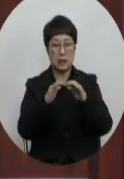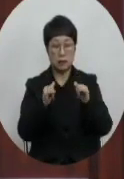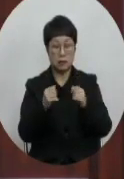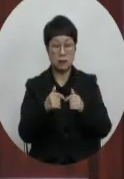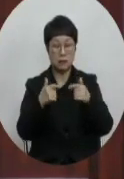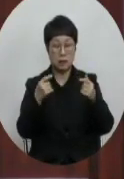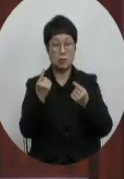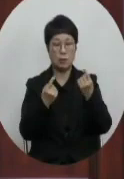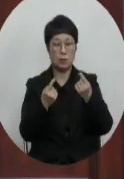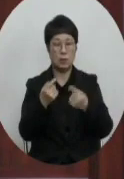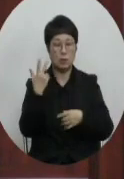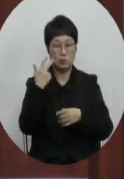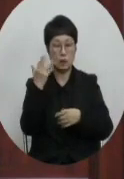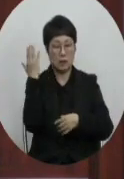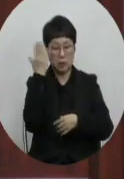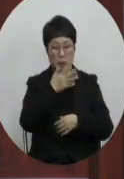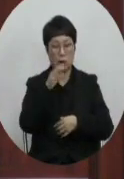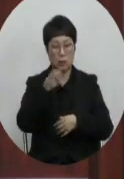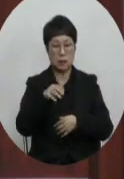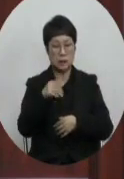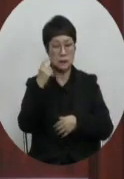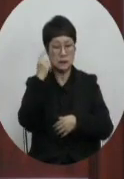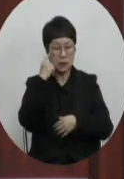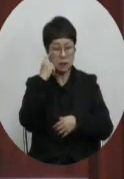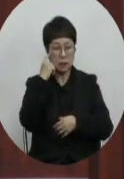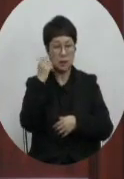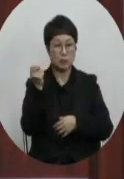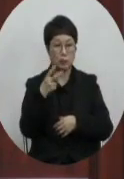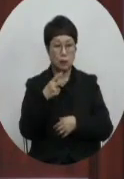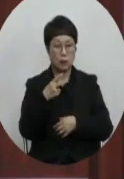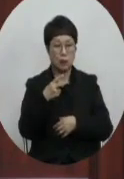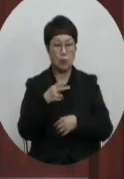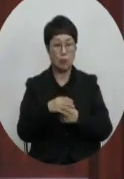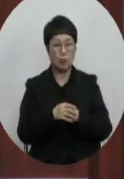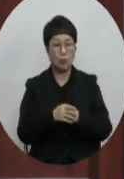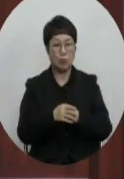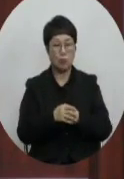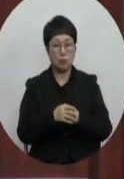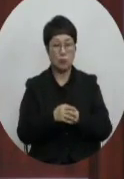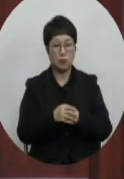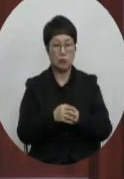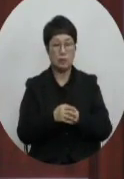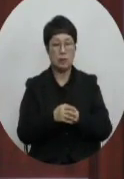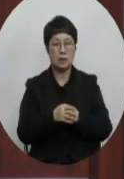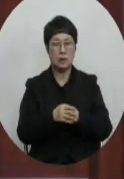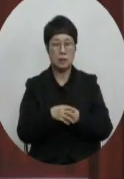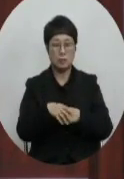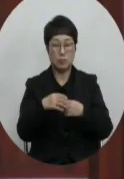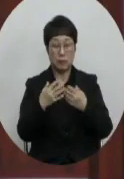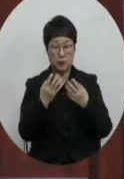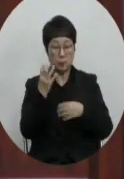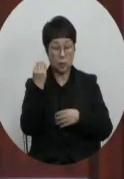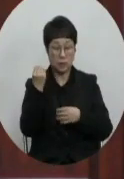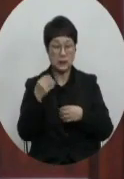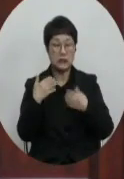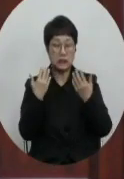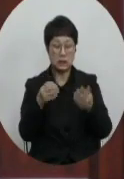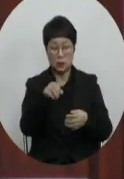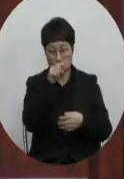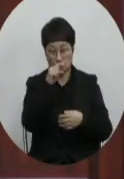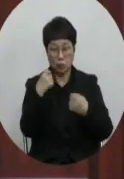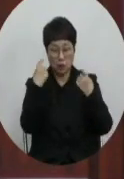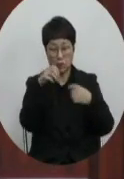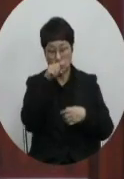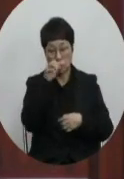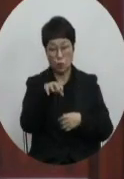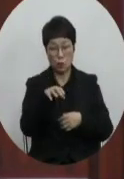것보다 여주가 쾌적한 곳이라는 인식과 함께 세컨드하우스 갖기 좋은 곳, 며칠 쉬기 좋은 곳, 관광하기 좋은